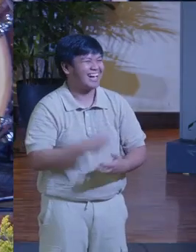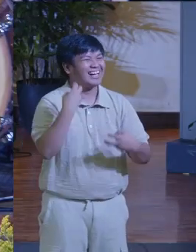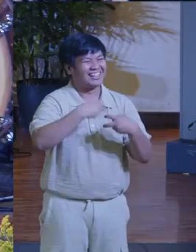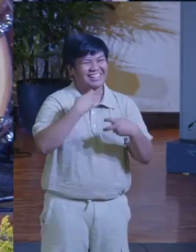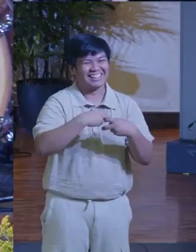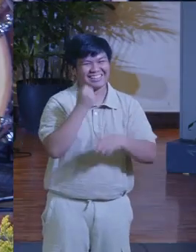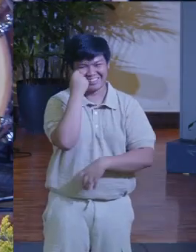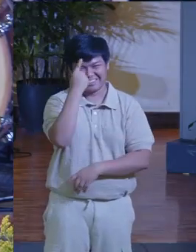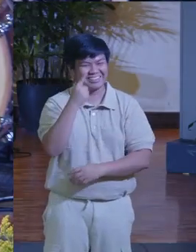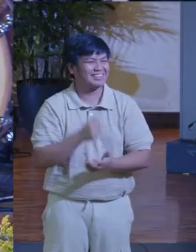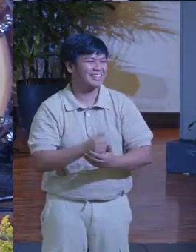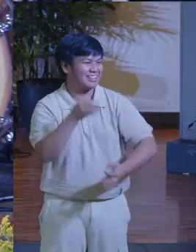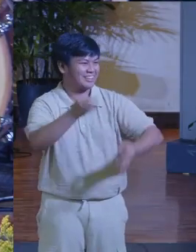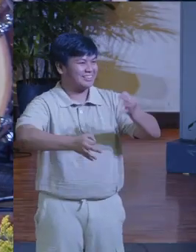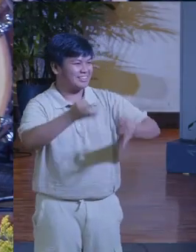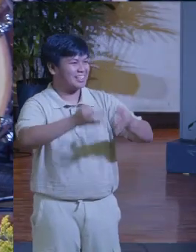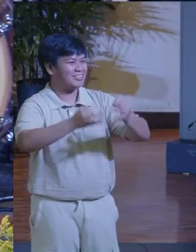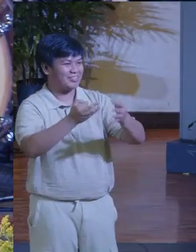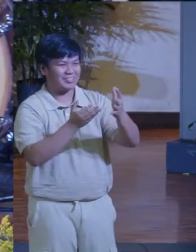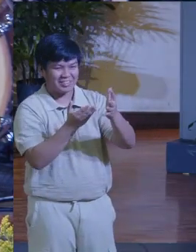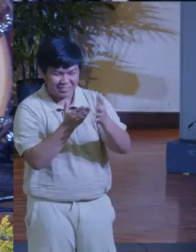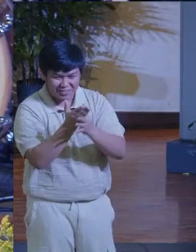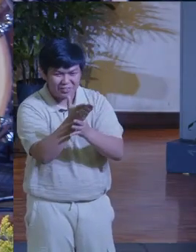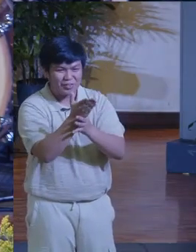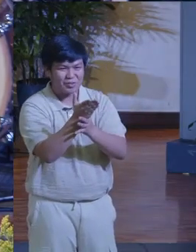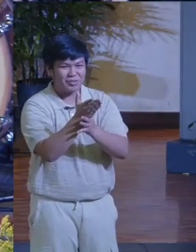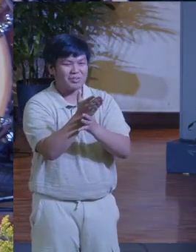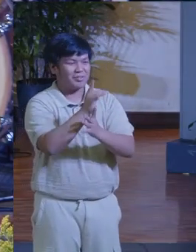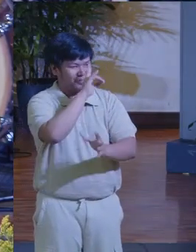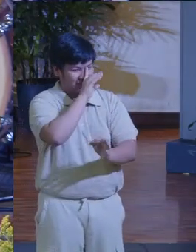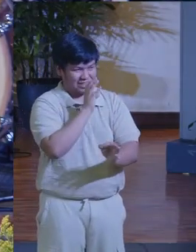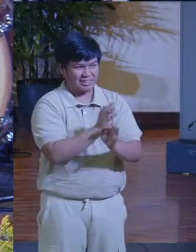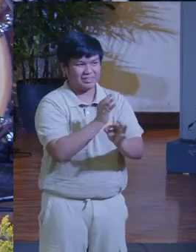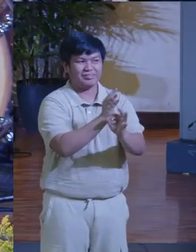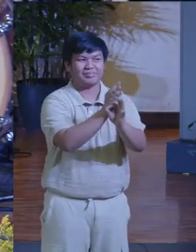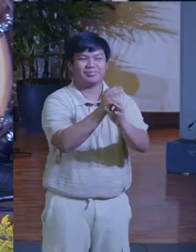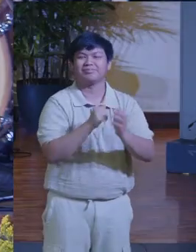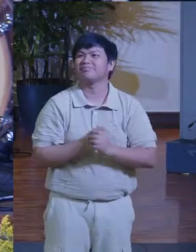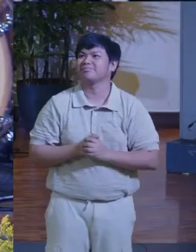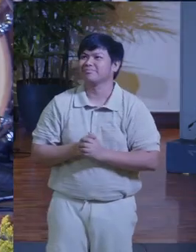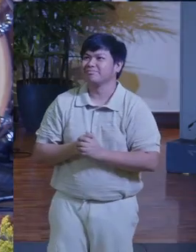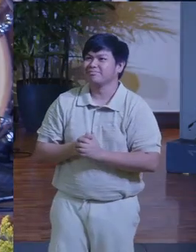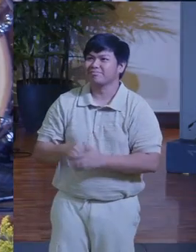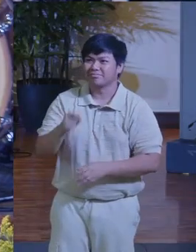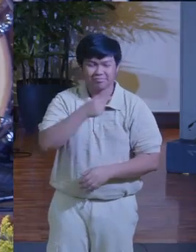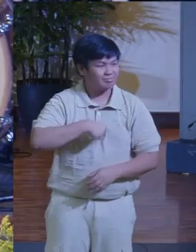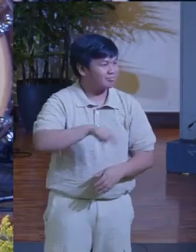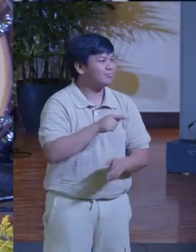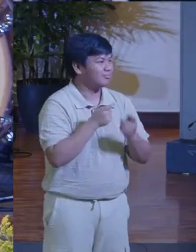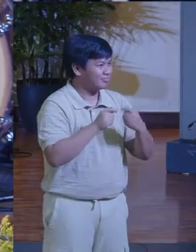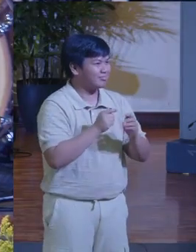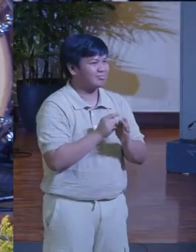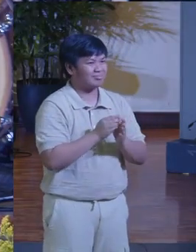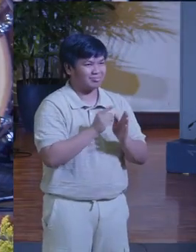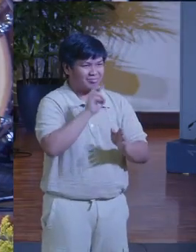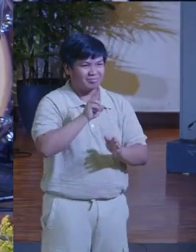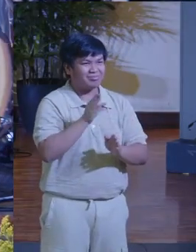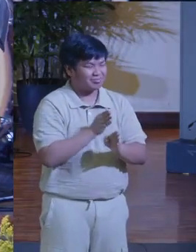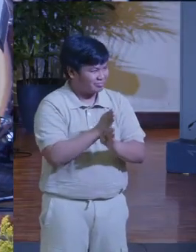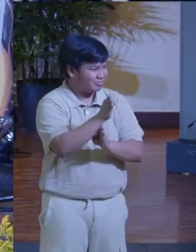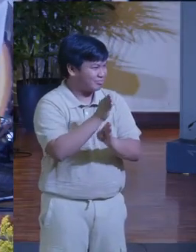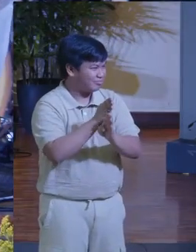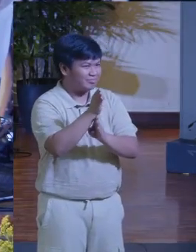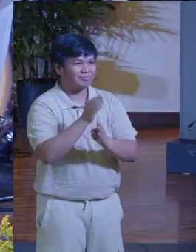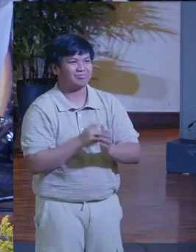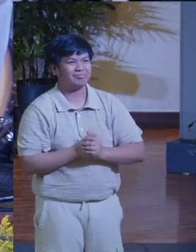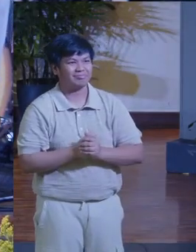matuwid, no? Justified po ang ibig sabihin nun. Kaya gamitin na lang po natin yung pagiging matuwid sa